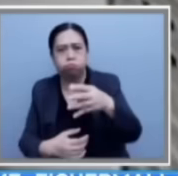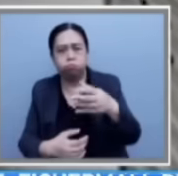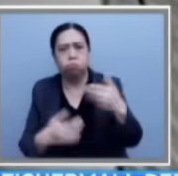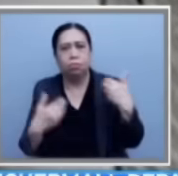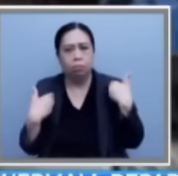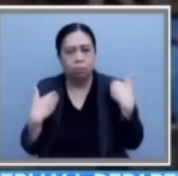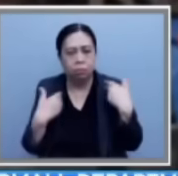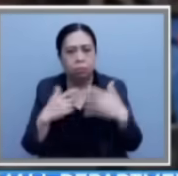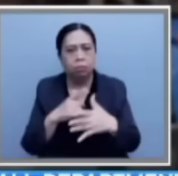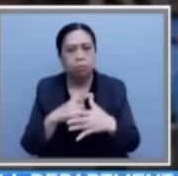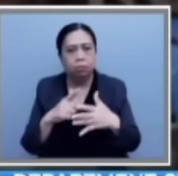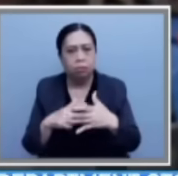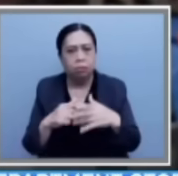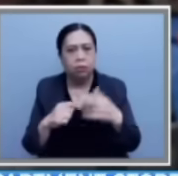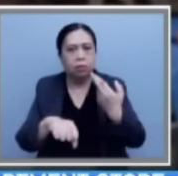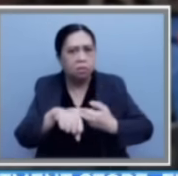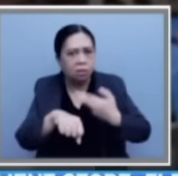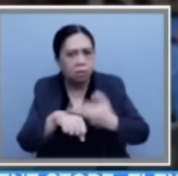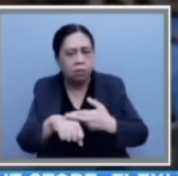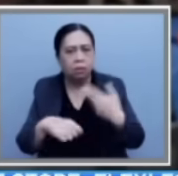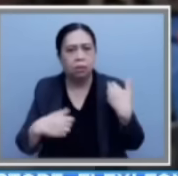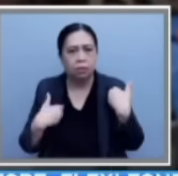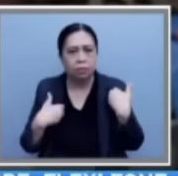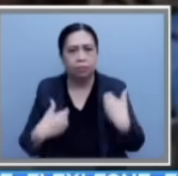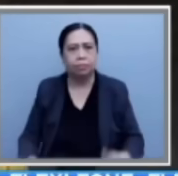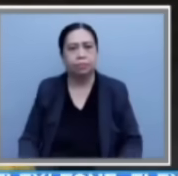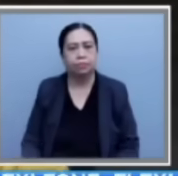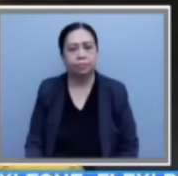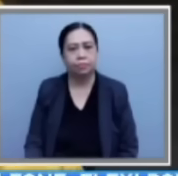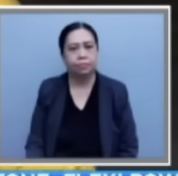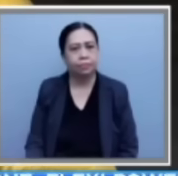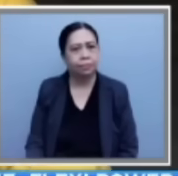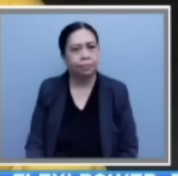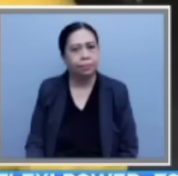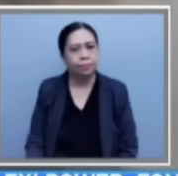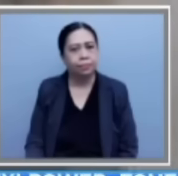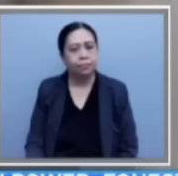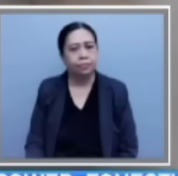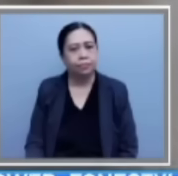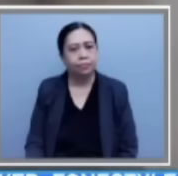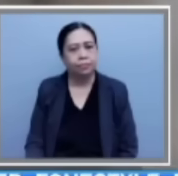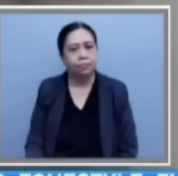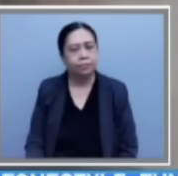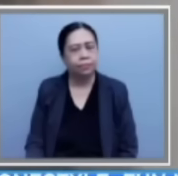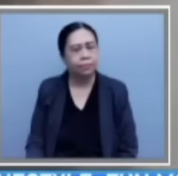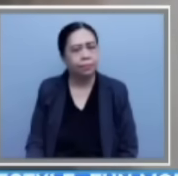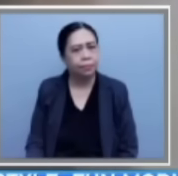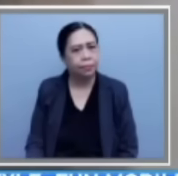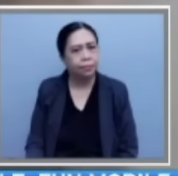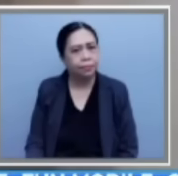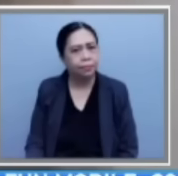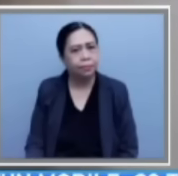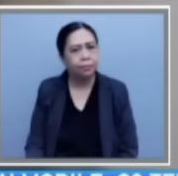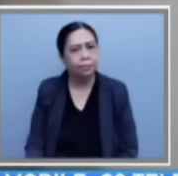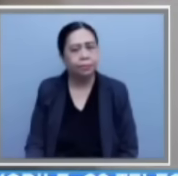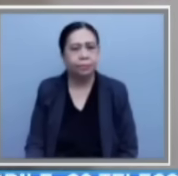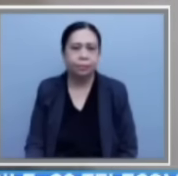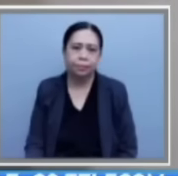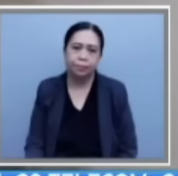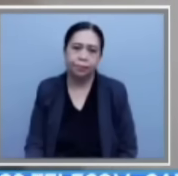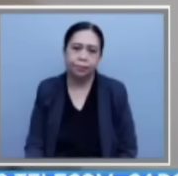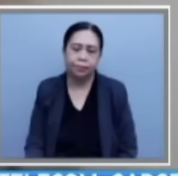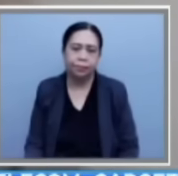tapos Bato kung ano-ano pa po sir ung pinaghahagis nila masugod yung kabila tumatakbo naman kabila merong baril na nga